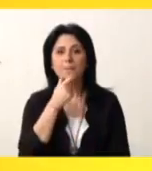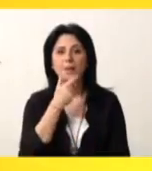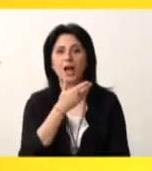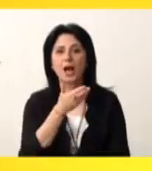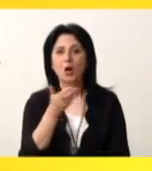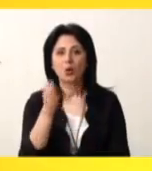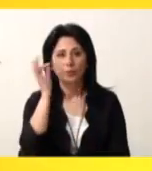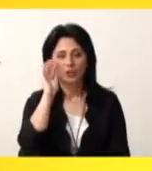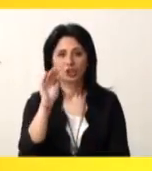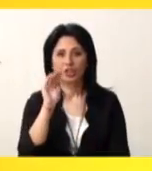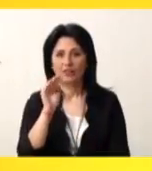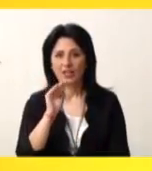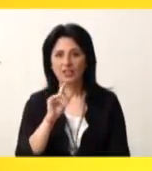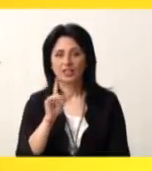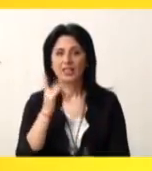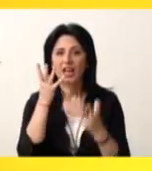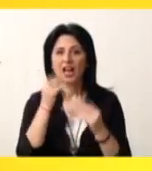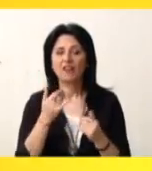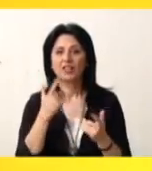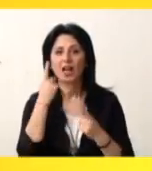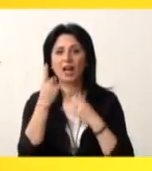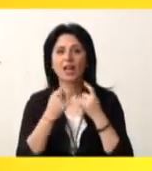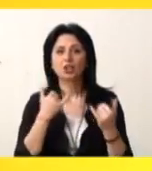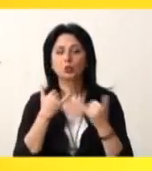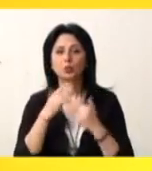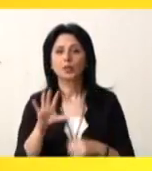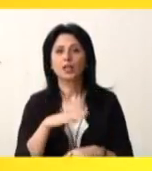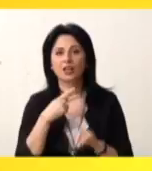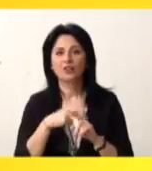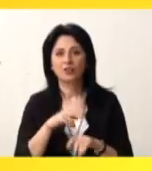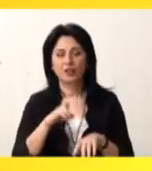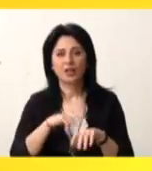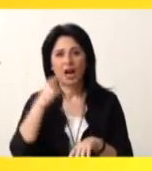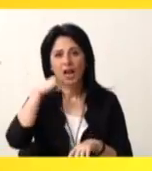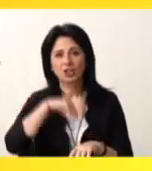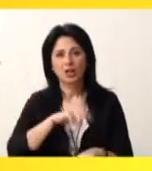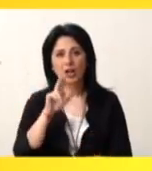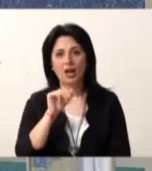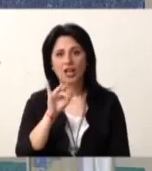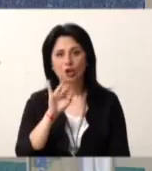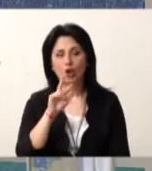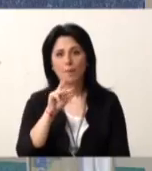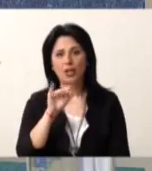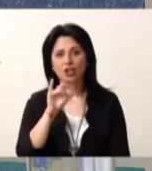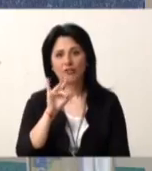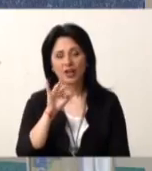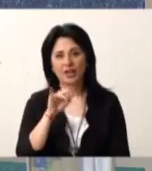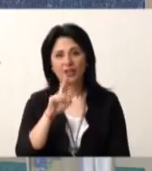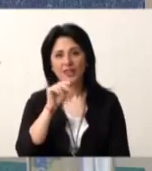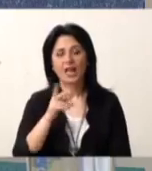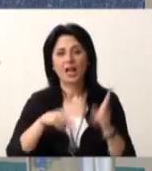მაყურებელს შევახსენებთ, რომ დღევანდელი ჩვენი გადაცემის სტუმრები ბრძანდებოდნენ გასტროენტეროლოგი ბატონი ანდრო მაჭავარიანი